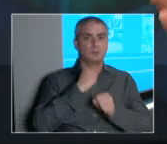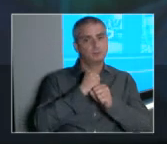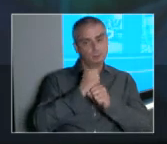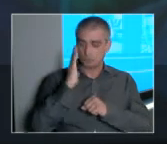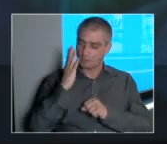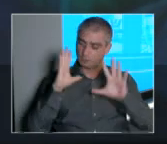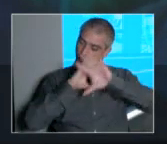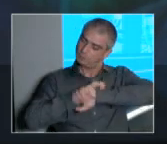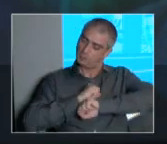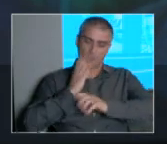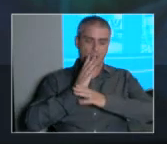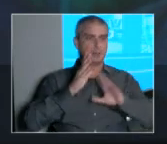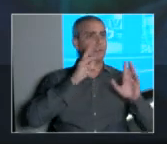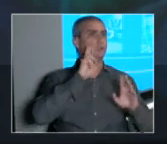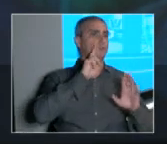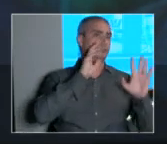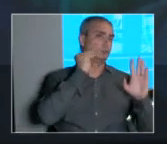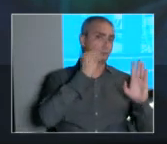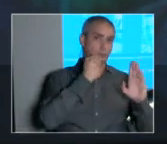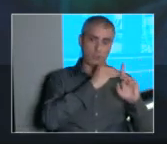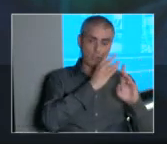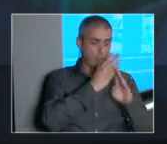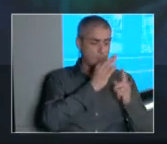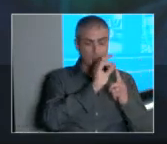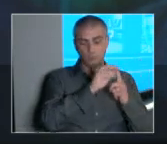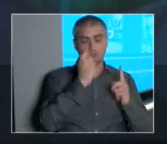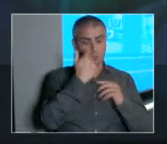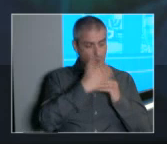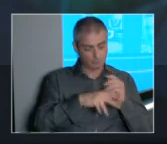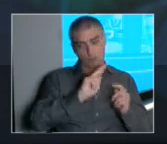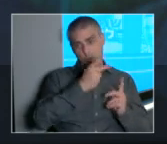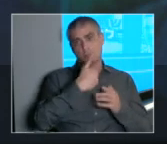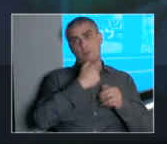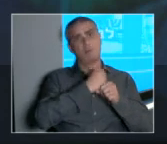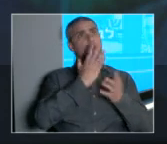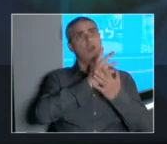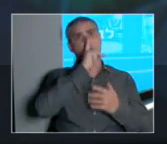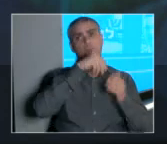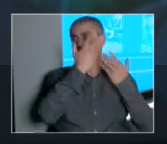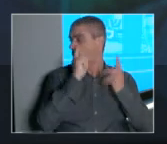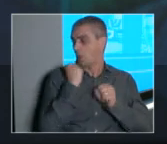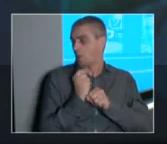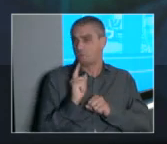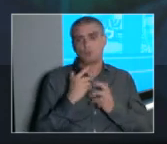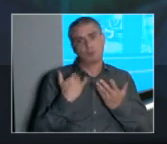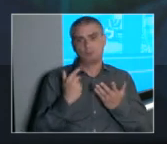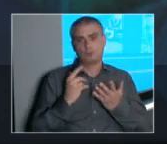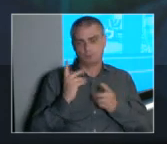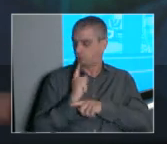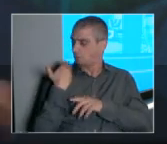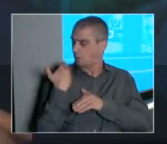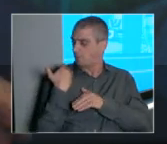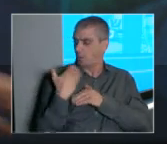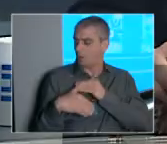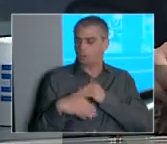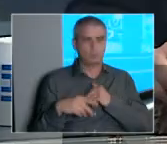מיום חמישי בלילה עד ערב שבת, עד דלקת נרות, ומוצאי שבת, עד יום ראשון בבוקר, לא עבדו. זה אני אעמוד על השנים האחרונות.